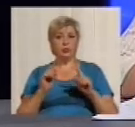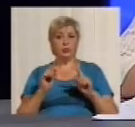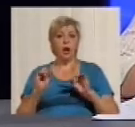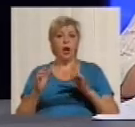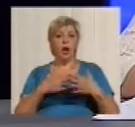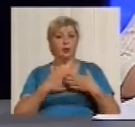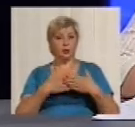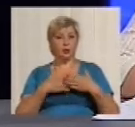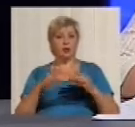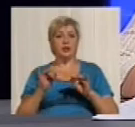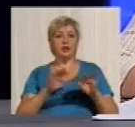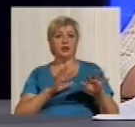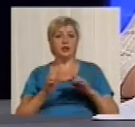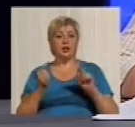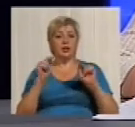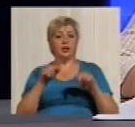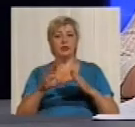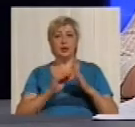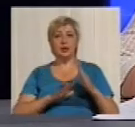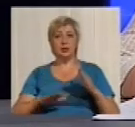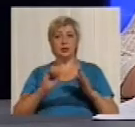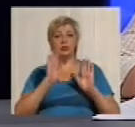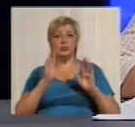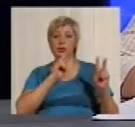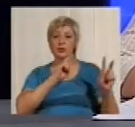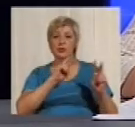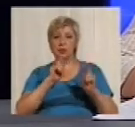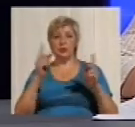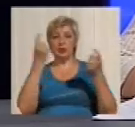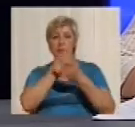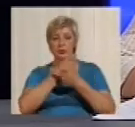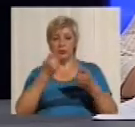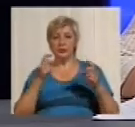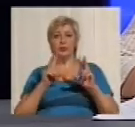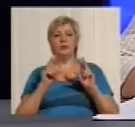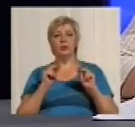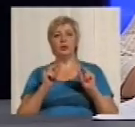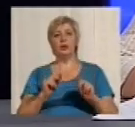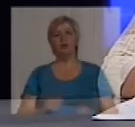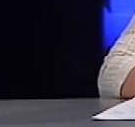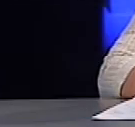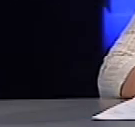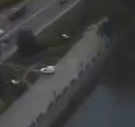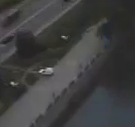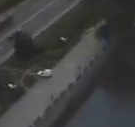ділянці. Ми будемо слідкувати за розвитком подій, інформувати вас. На все добре, побачимось.